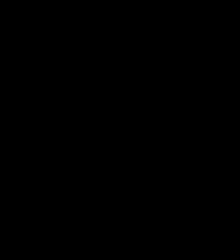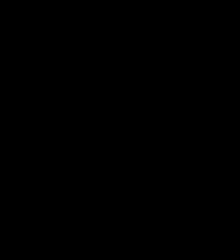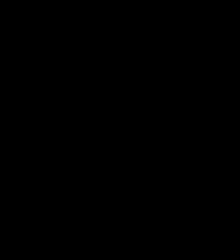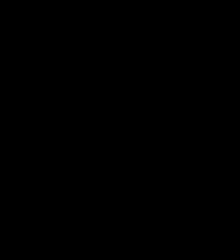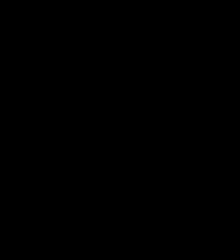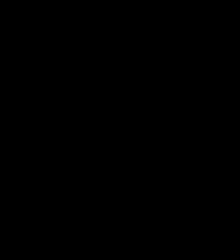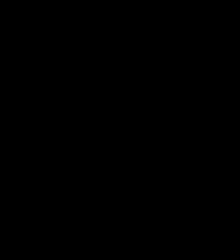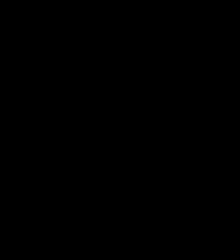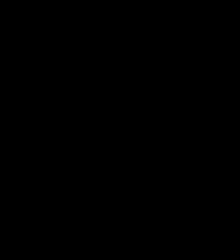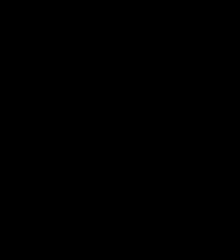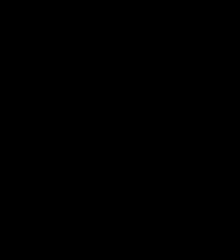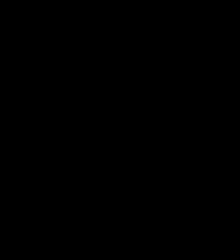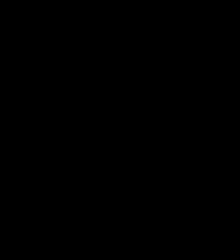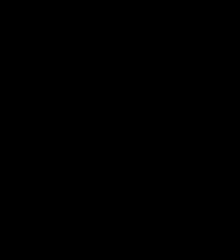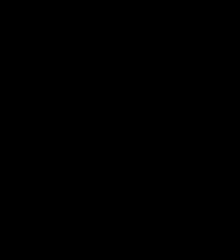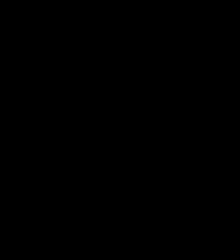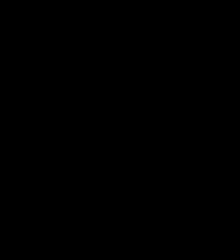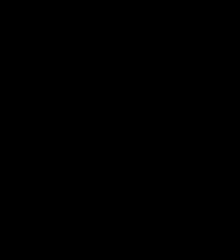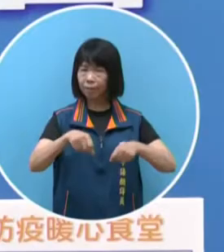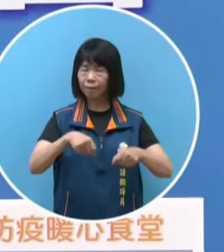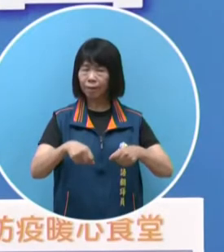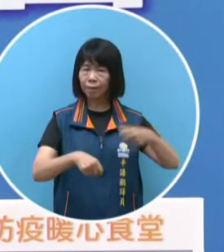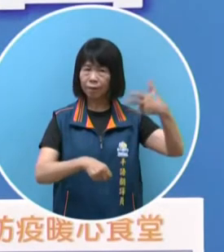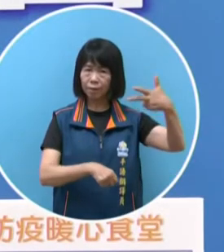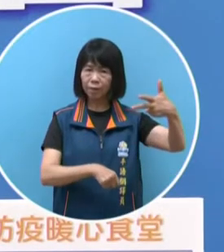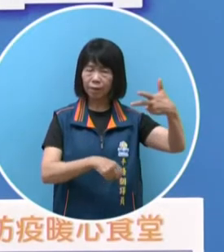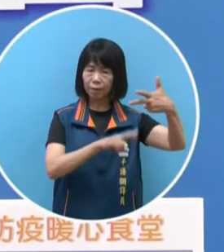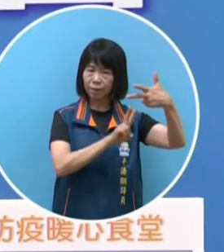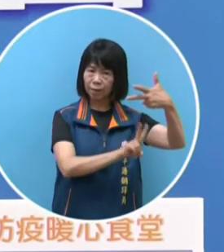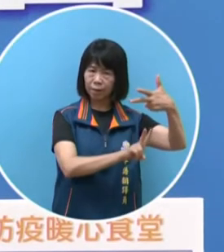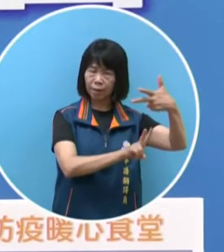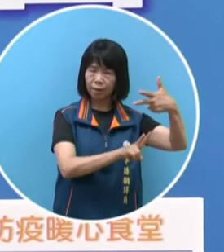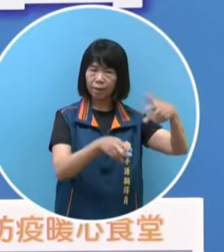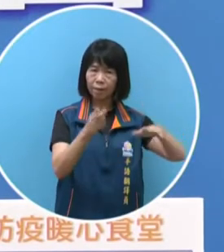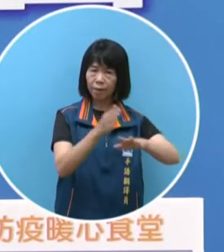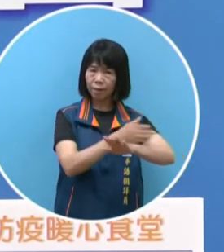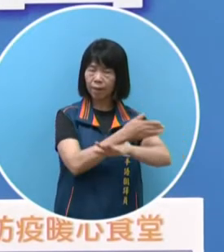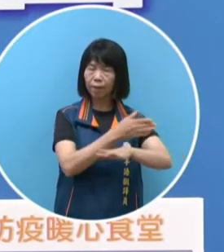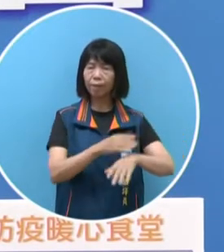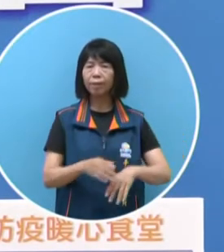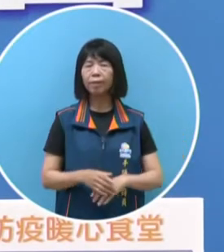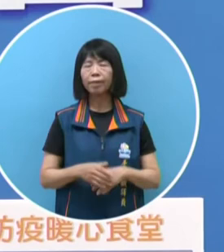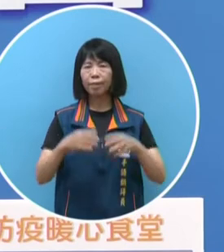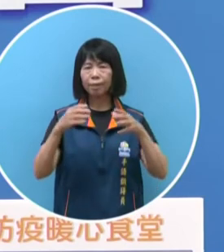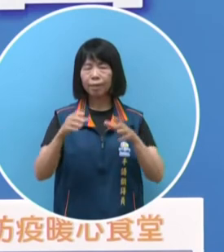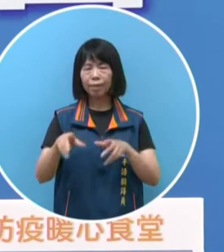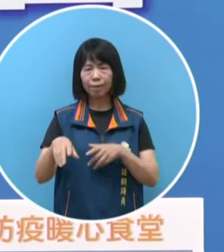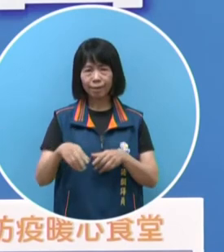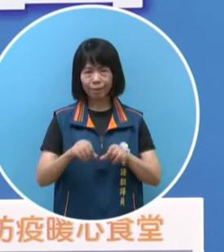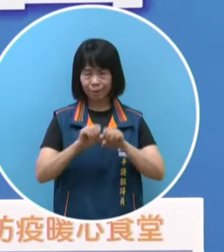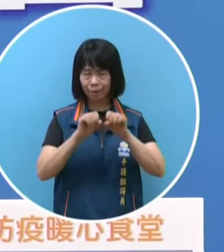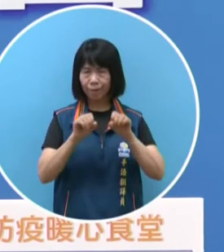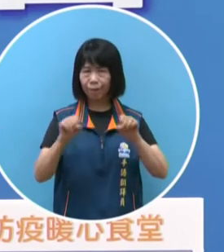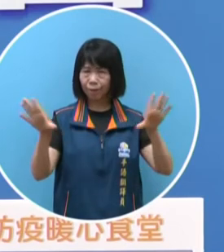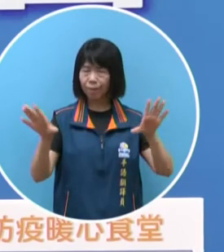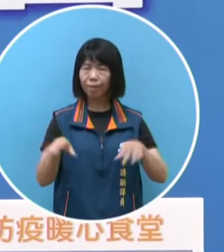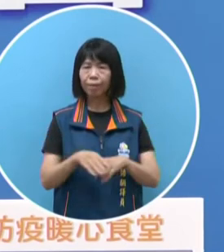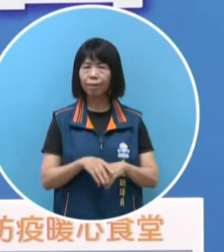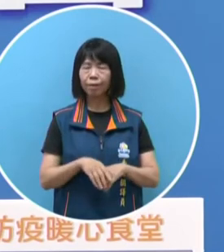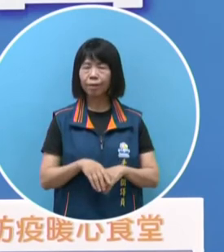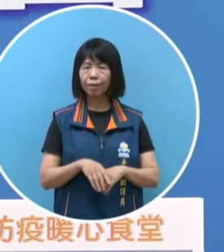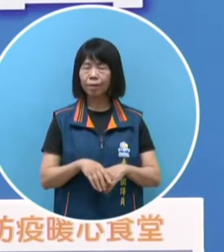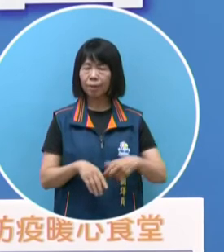礼拜1到礼拜6，我们这个方案会从7月2号开始施行，7月2号也就